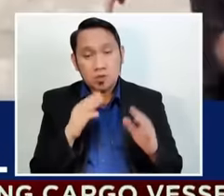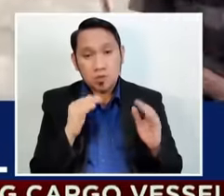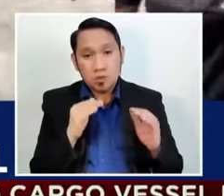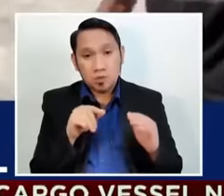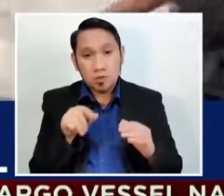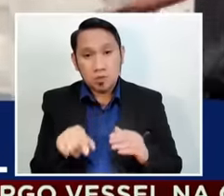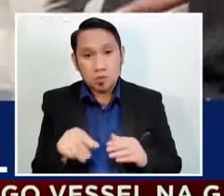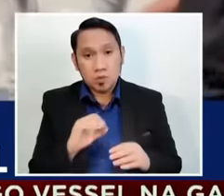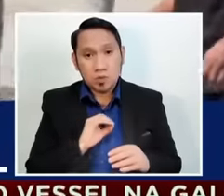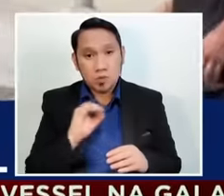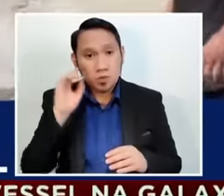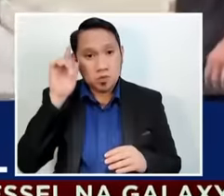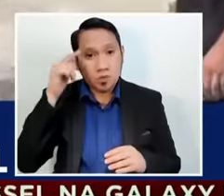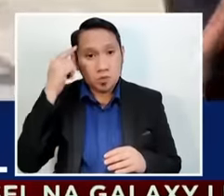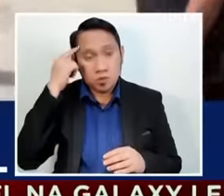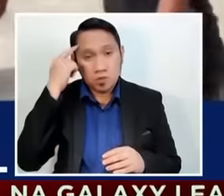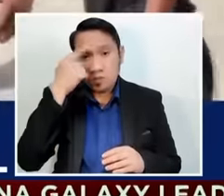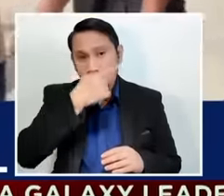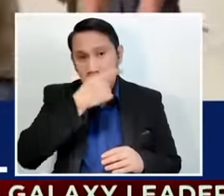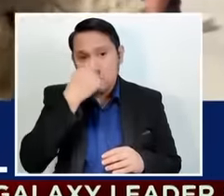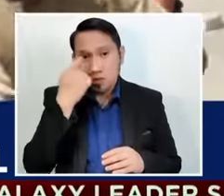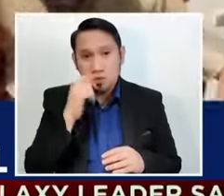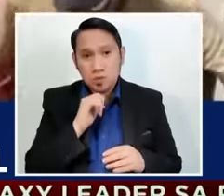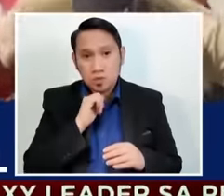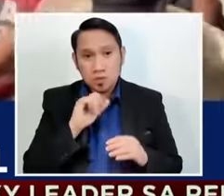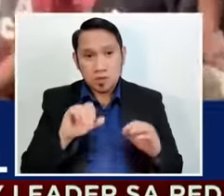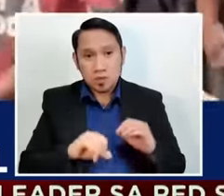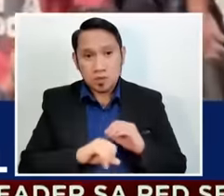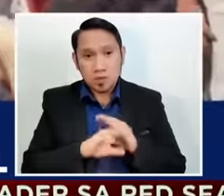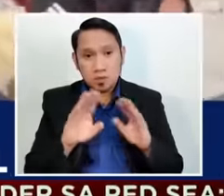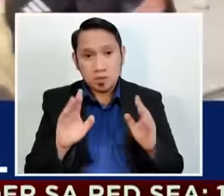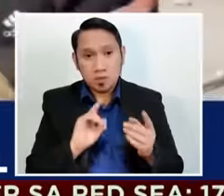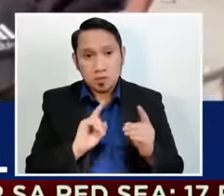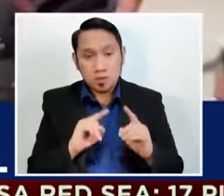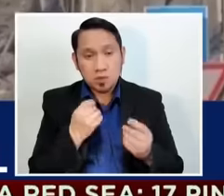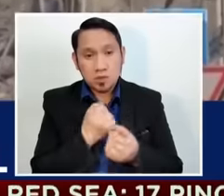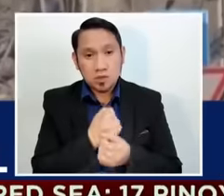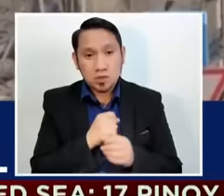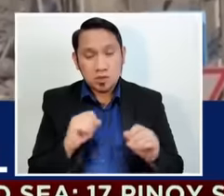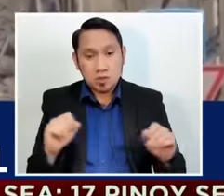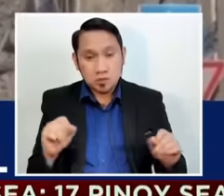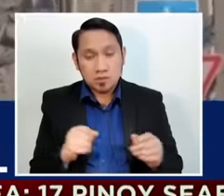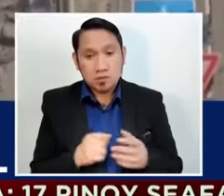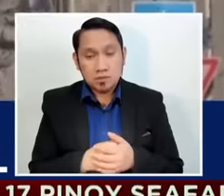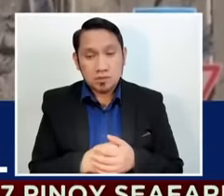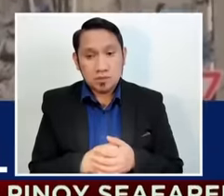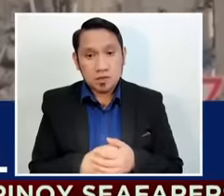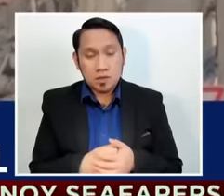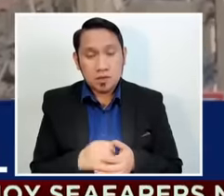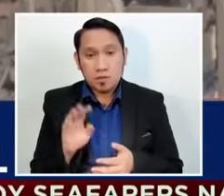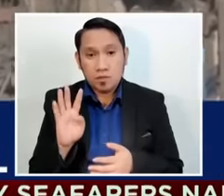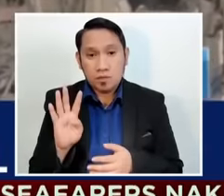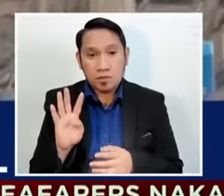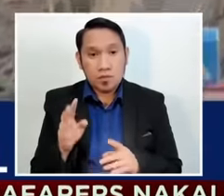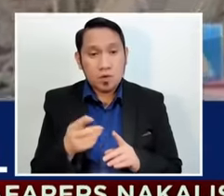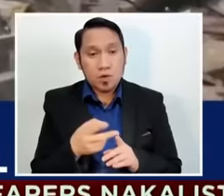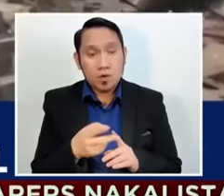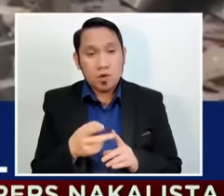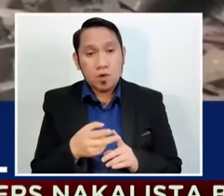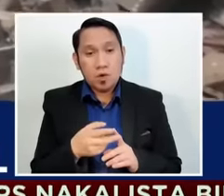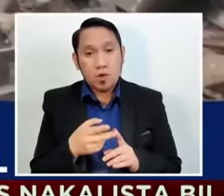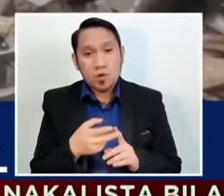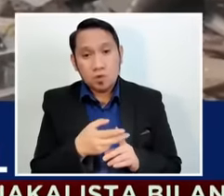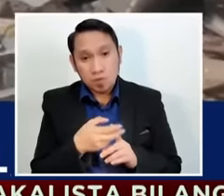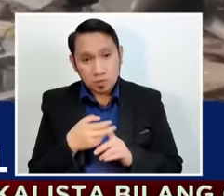gobyerno dahil sa kawalan ng malinaw na pag-uusap para masagip ang mga bihag. Apat na hostage na ang naunang pinalaya